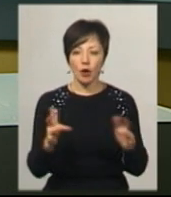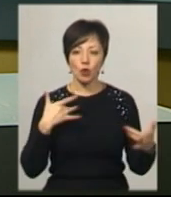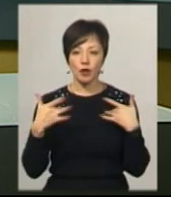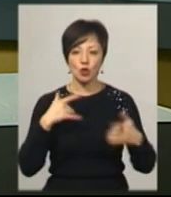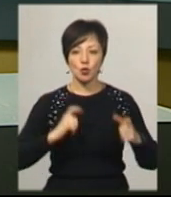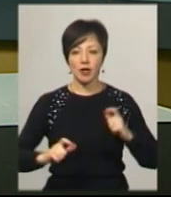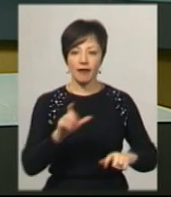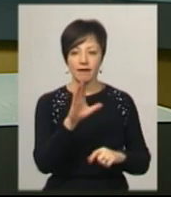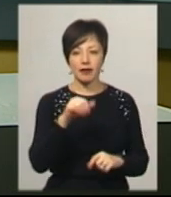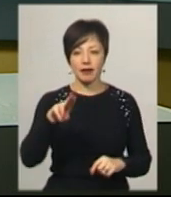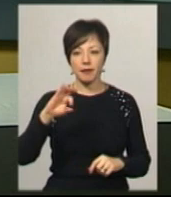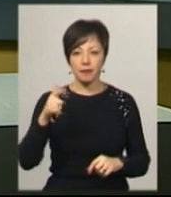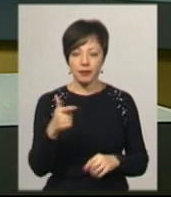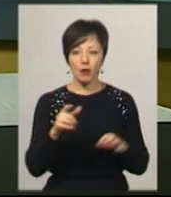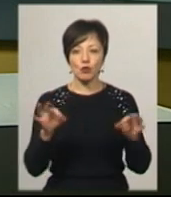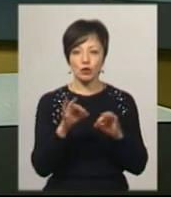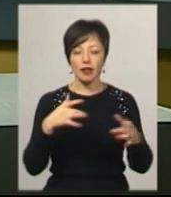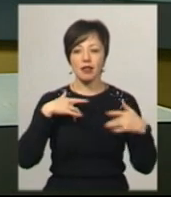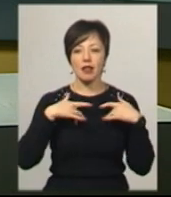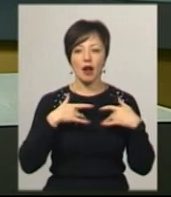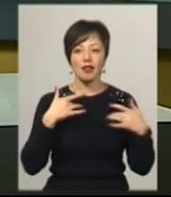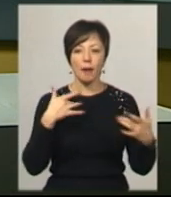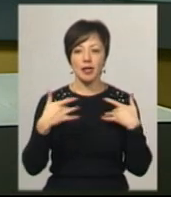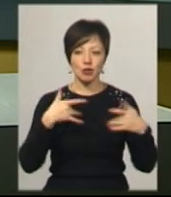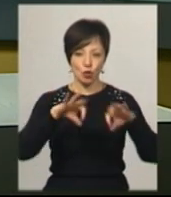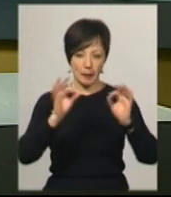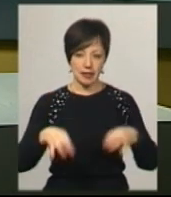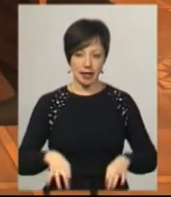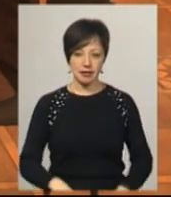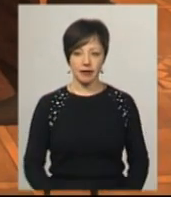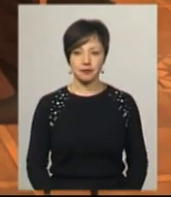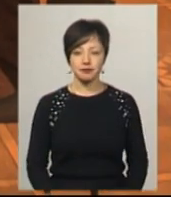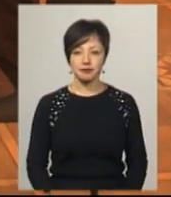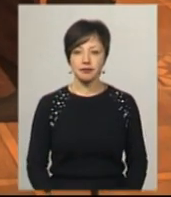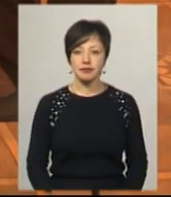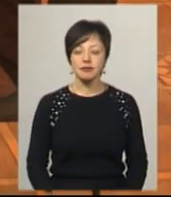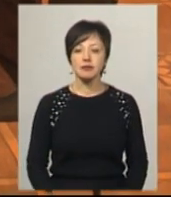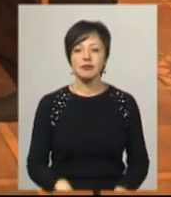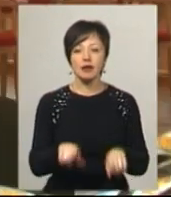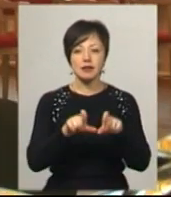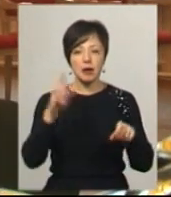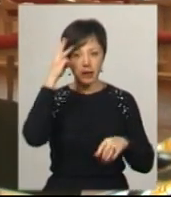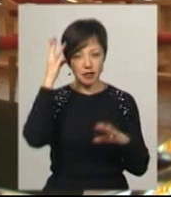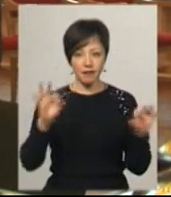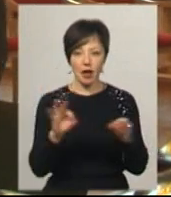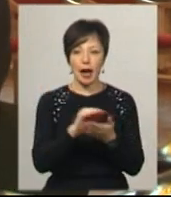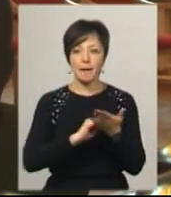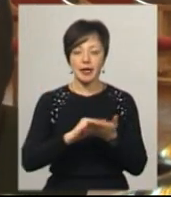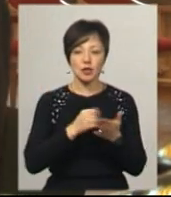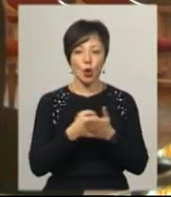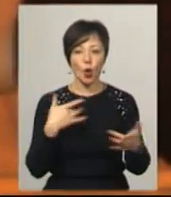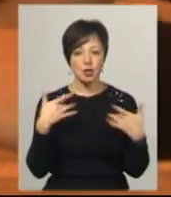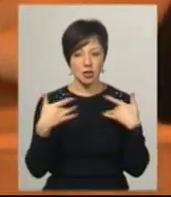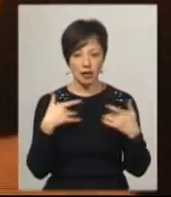студента Віденської консерваторії музики і драматичного мистецтва. В органній залі Хмельницької філармонії йде репетиція до